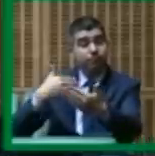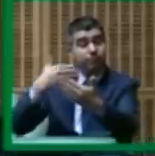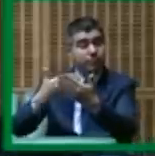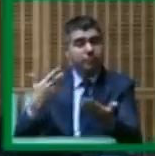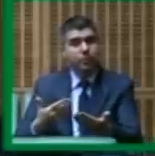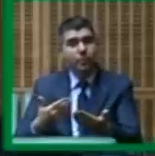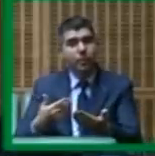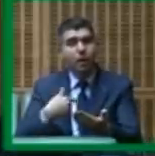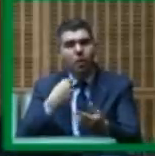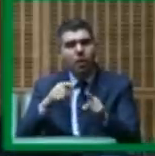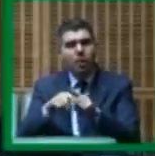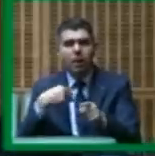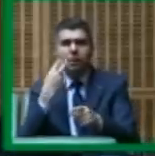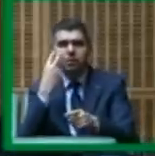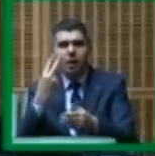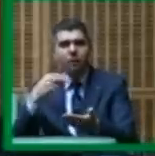تيوقفوا